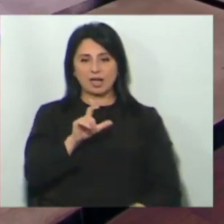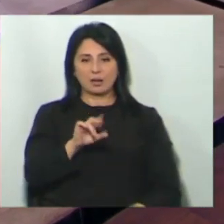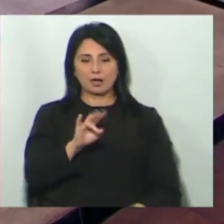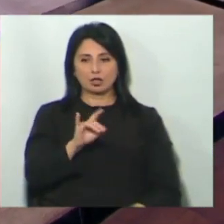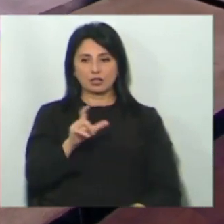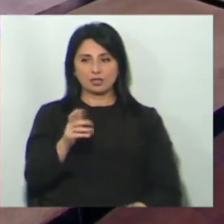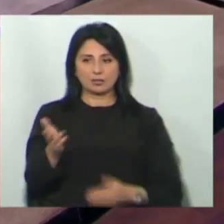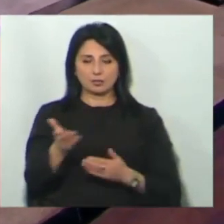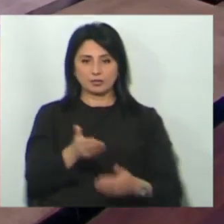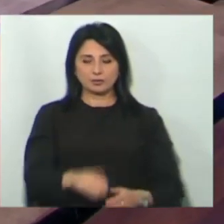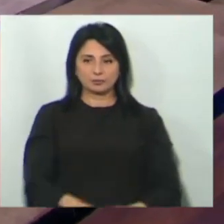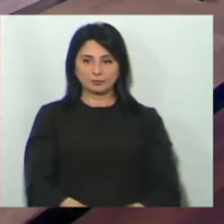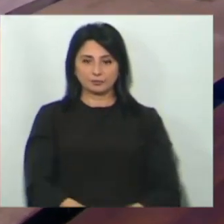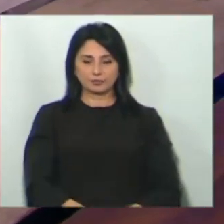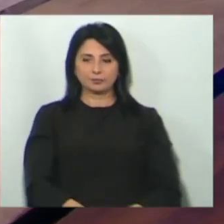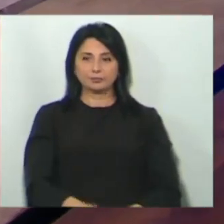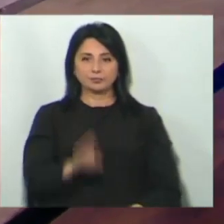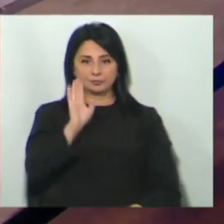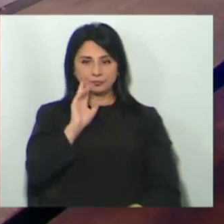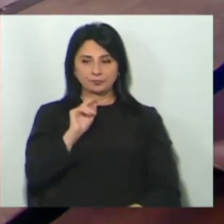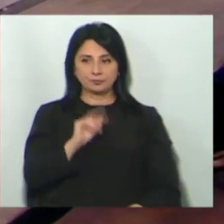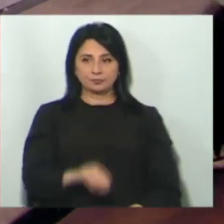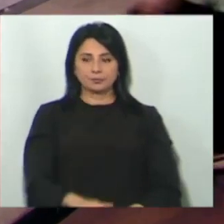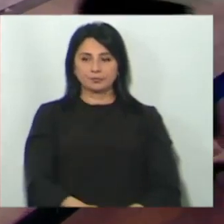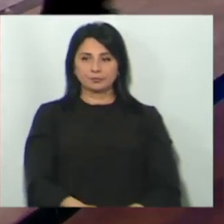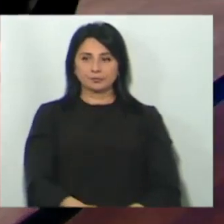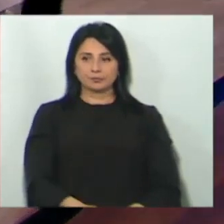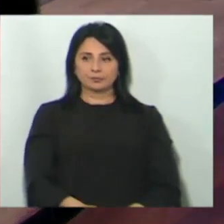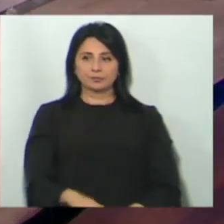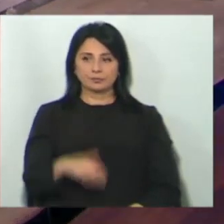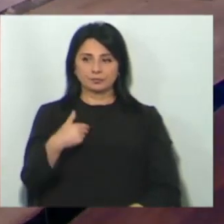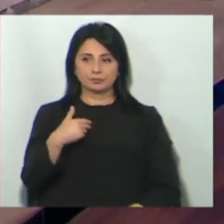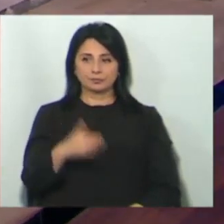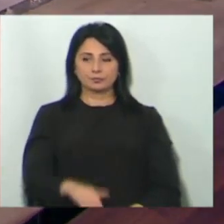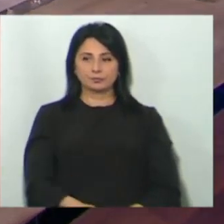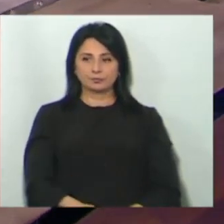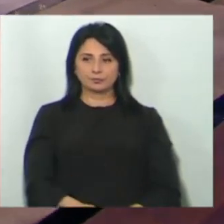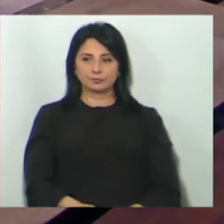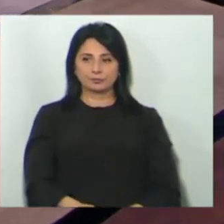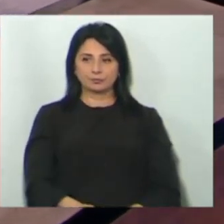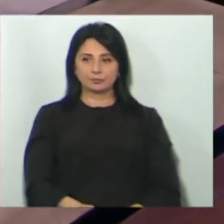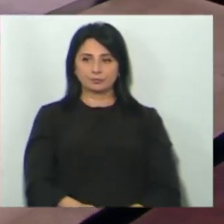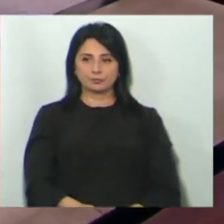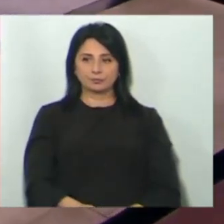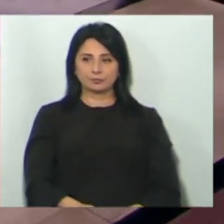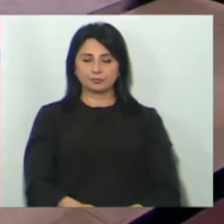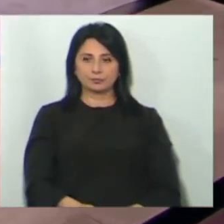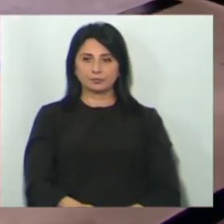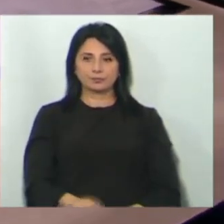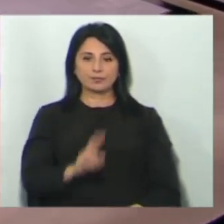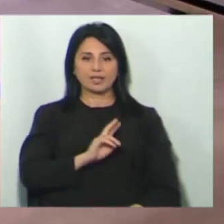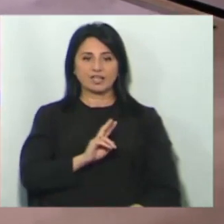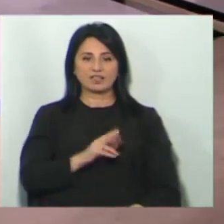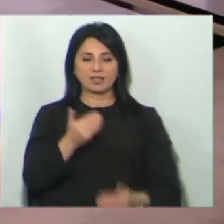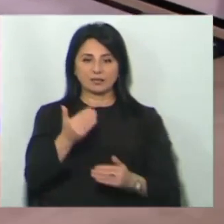Ebanoidze. Mobzandi, Tamuna, Tilam și Dobisa. Tamar, ce poți să mă bit? Cui cuarți